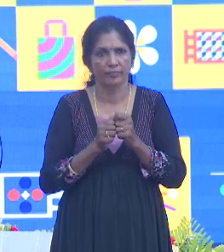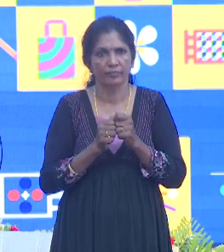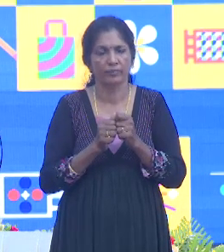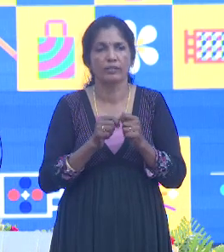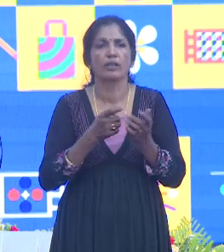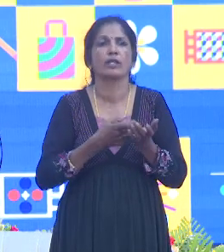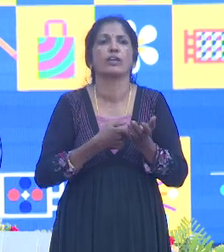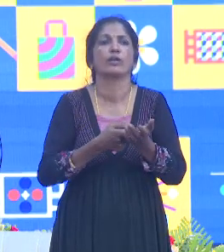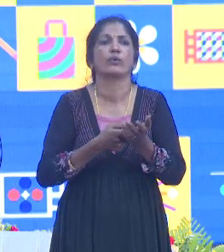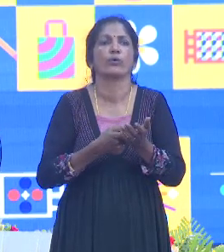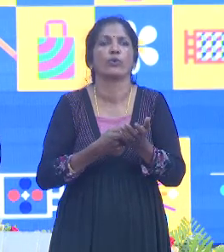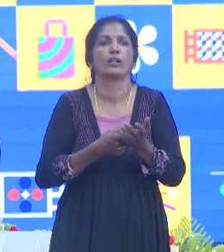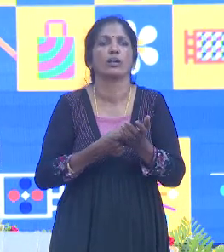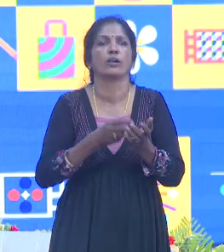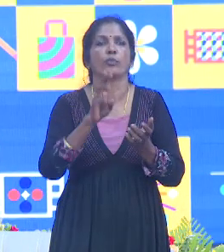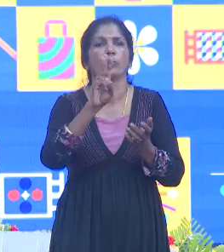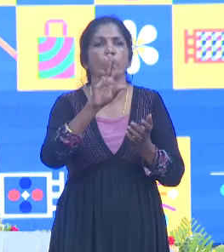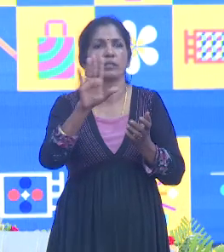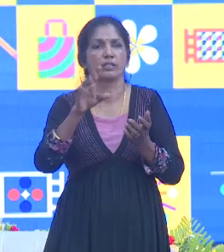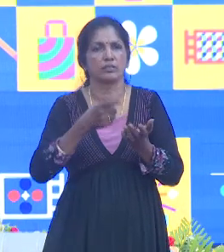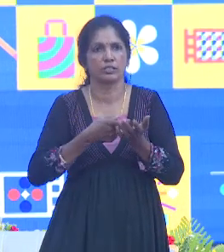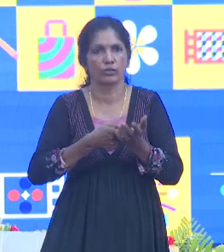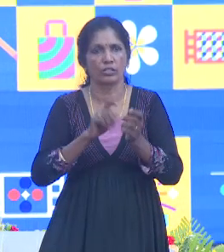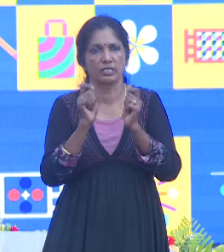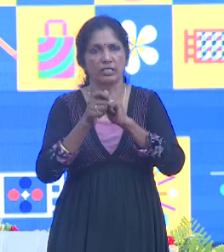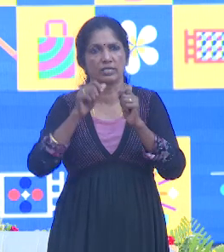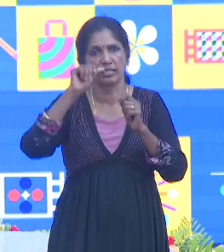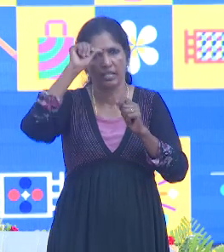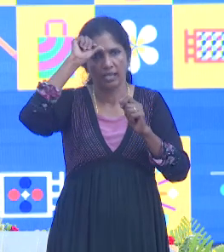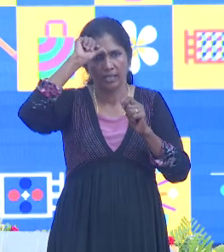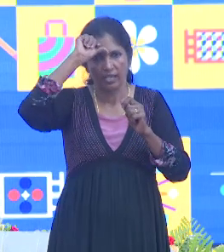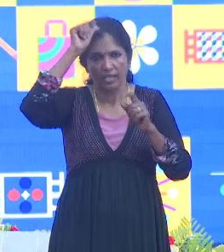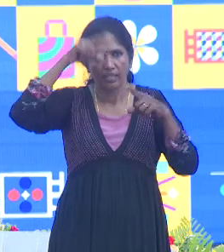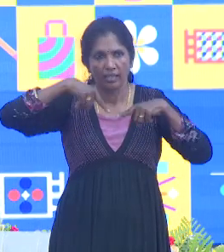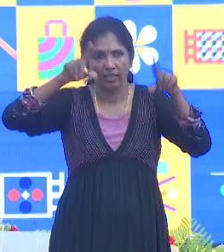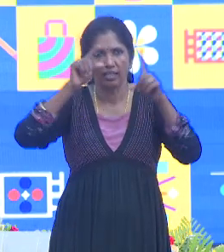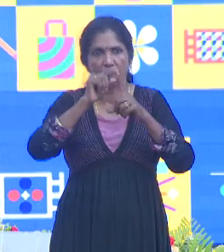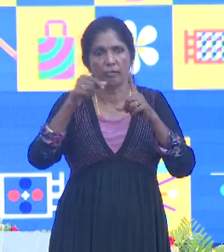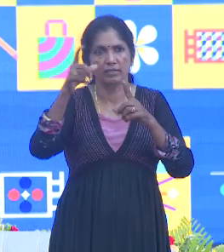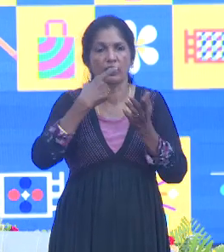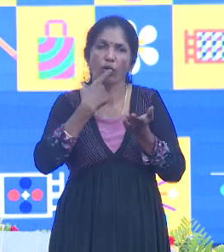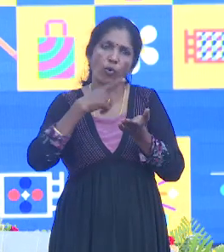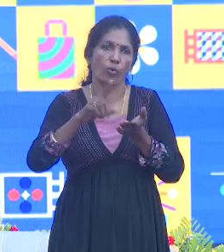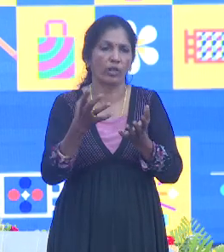ആ നിയമത്തിന്, 35-ാം ഭേദഗതി നിയമത്തിന് ഇന്ത്യൻ പ്രസിഡൻറ്റിൻ്റെ അസൻറ് ലഭിച്ചത്.